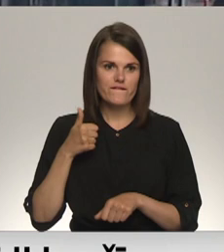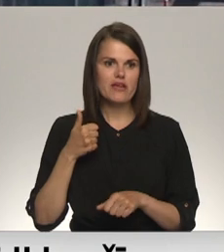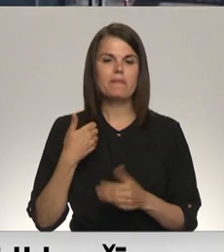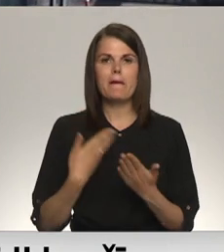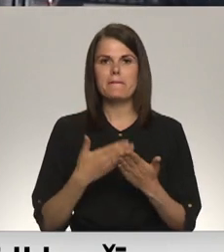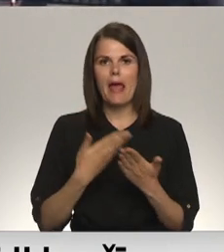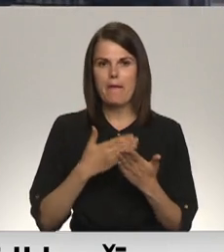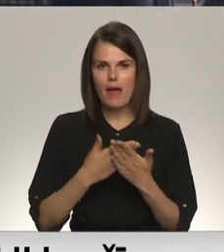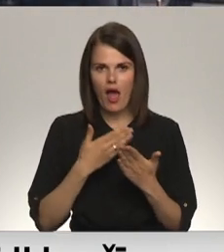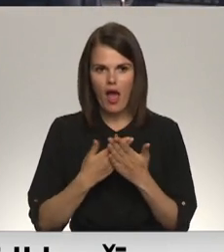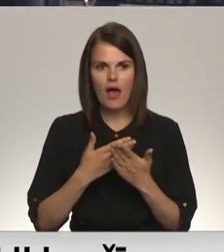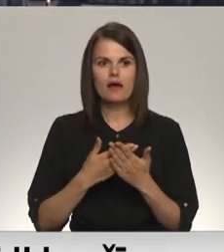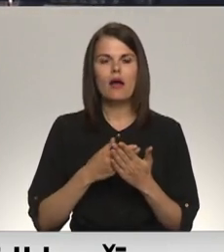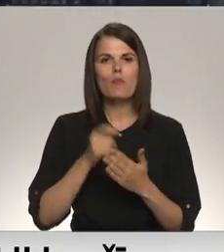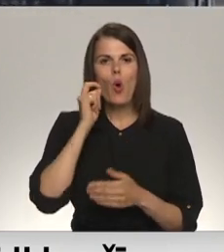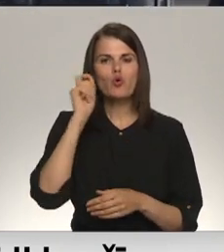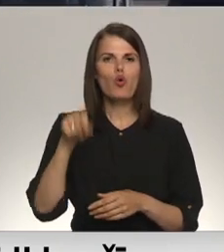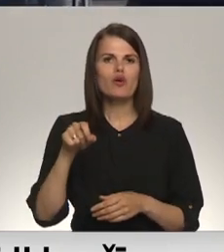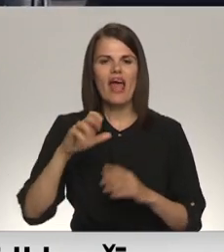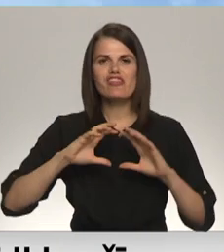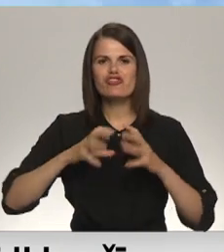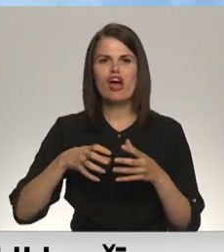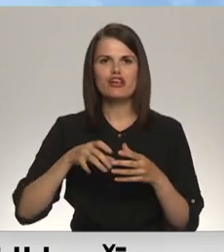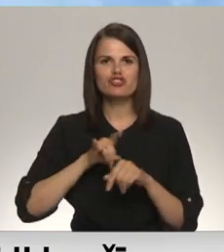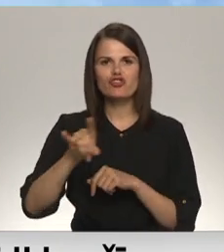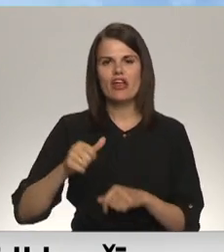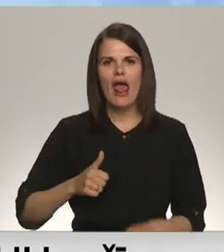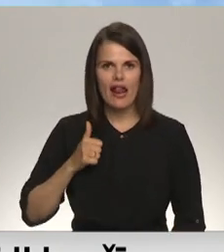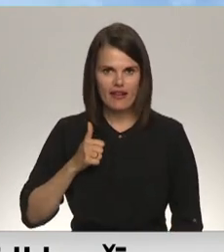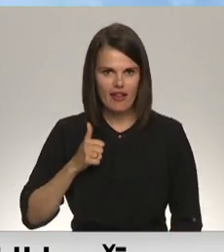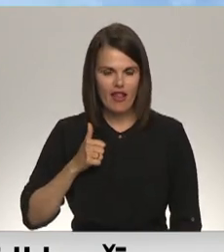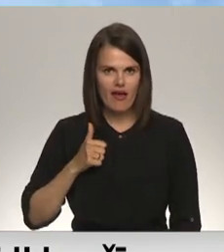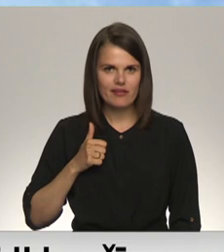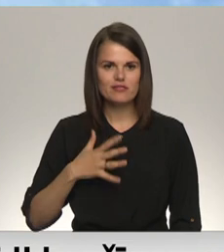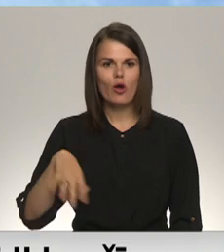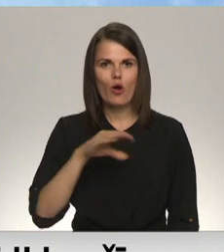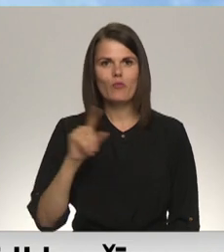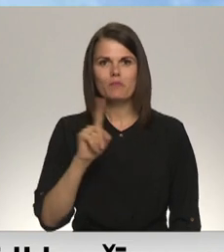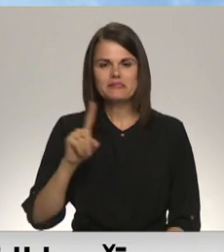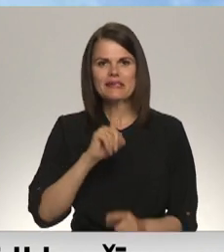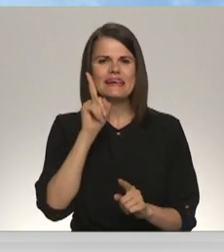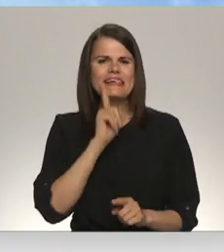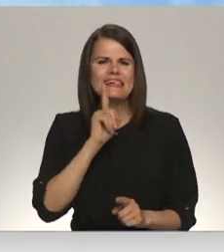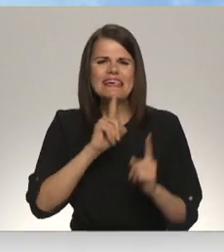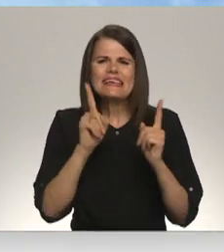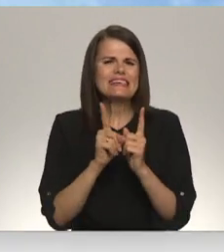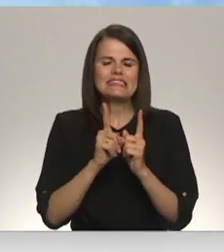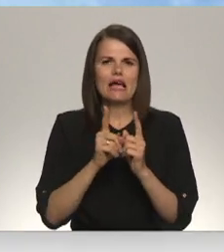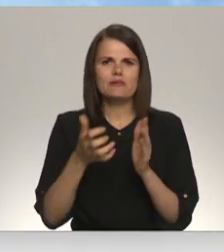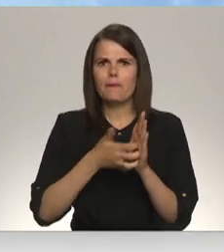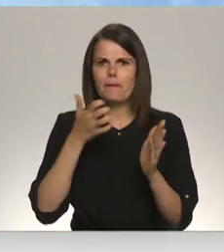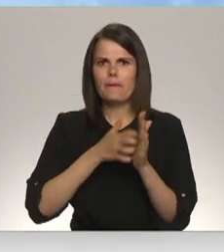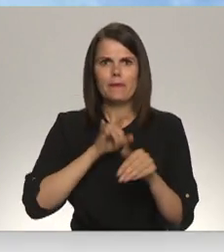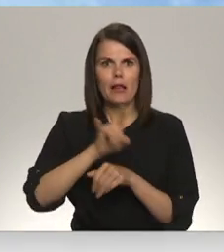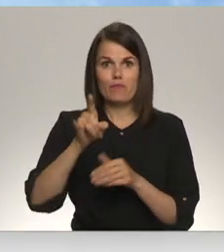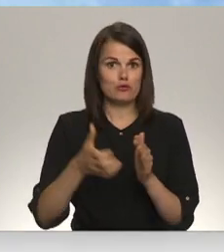šādiem piemēriem ir Ukraine International Airlines. Mums ir īslaicīgs trūkums, lidmašīnu